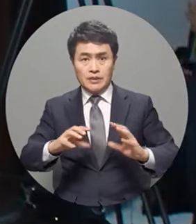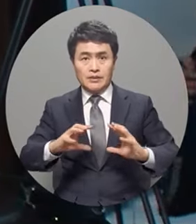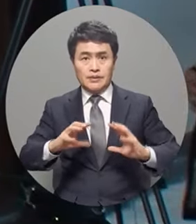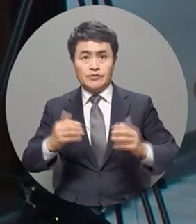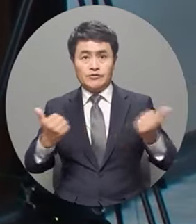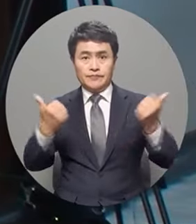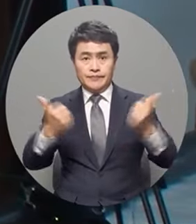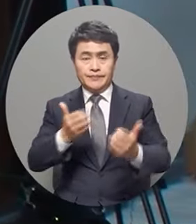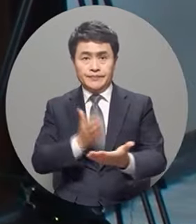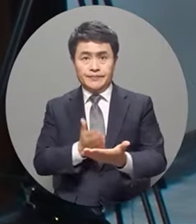뉴스 김지인 있니다